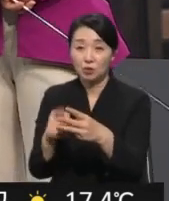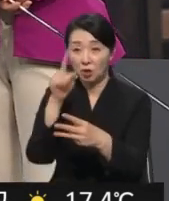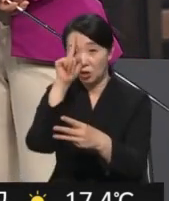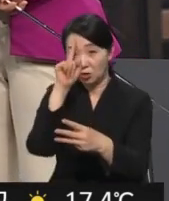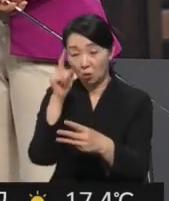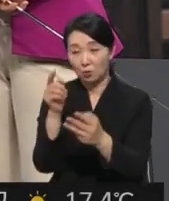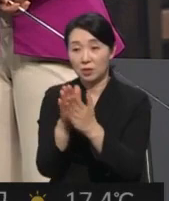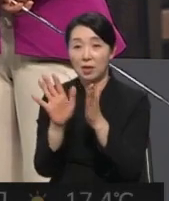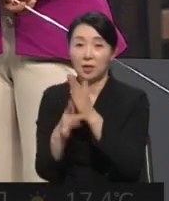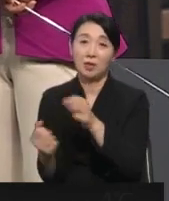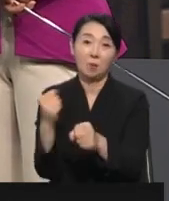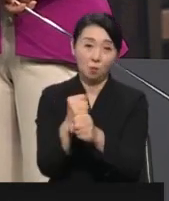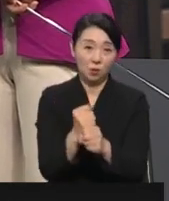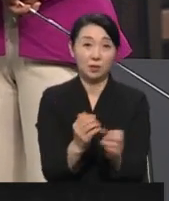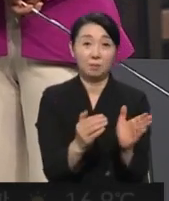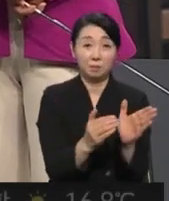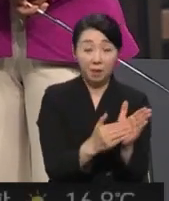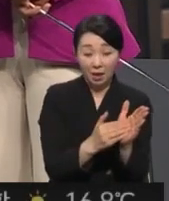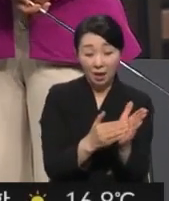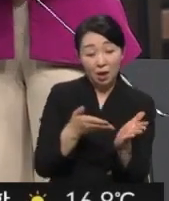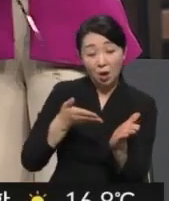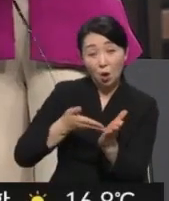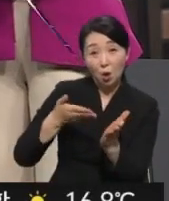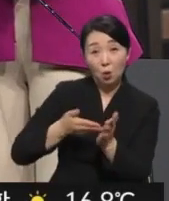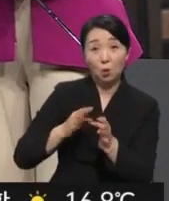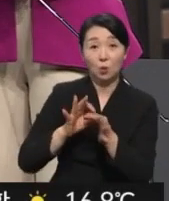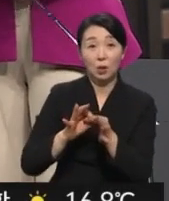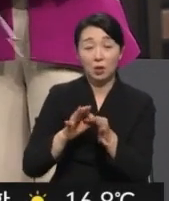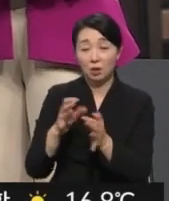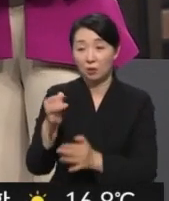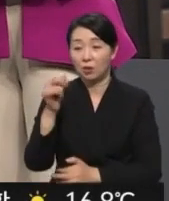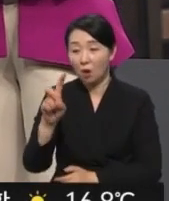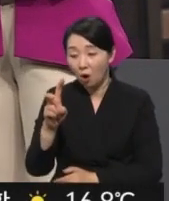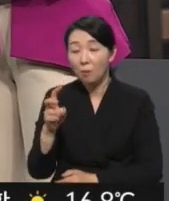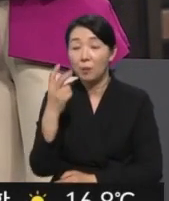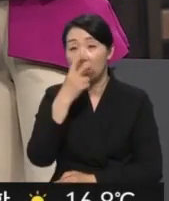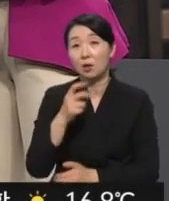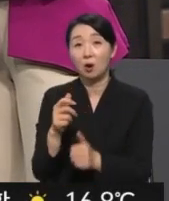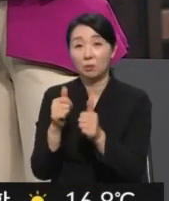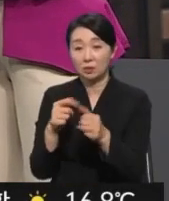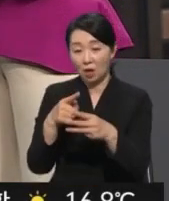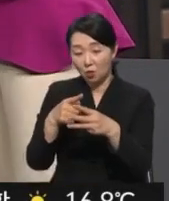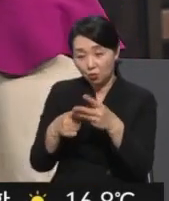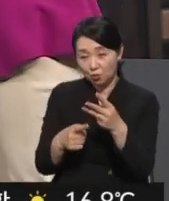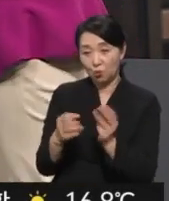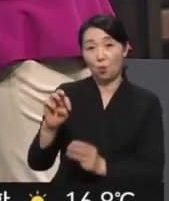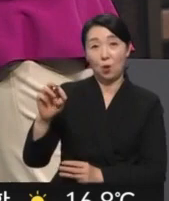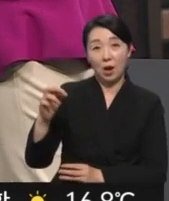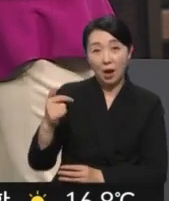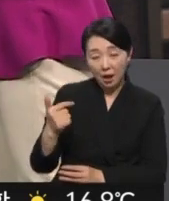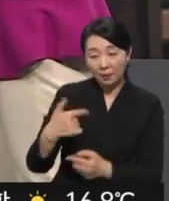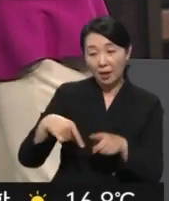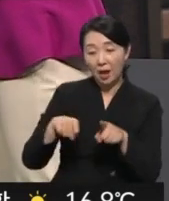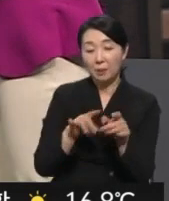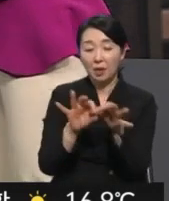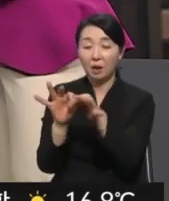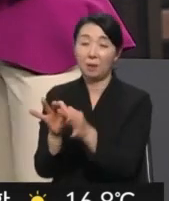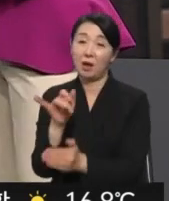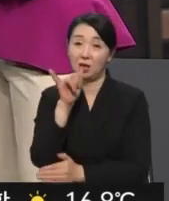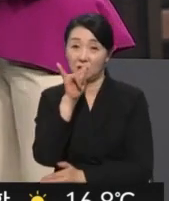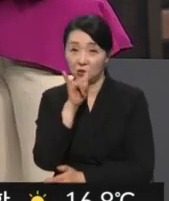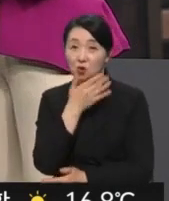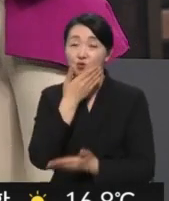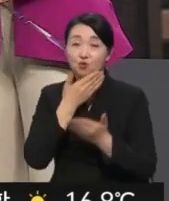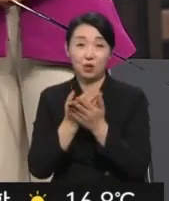함께 달렸습니다. 언론에서도 이 엄 검사, 윤 대통령, 또 한동훈 장관과 근무연이 있는 핵심